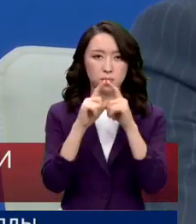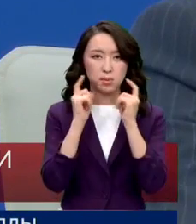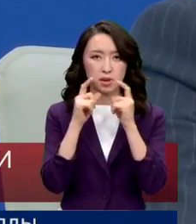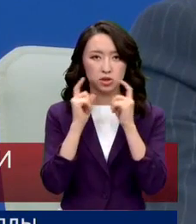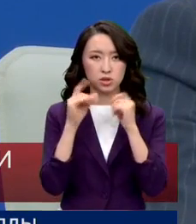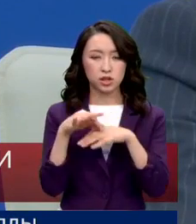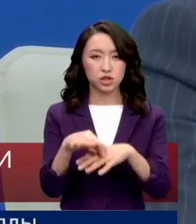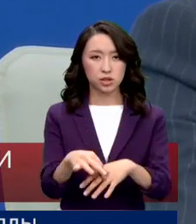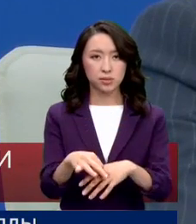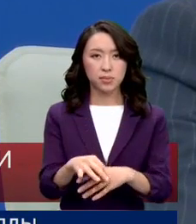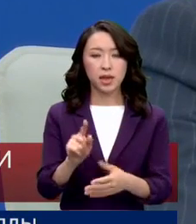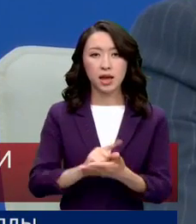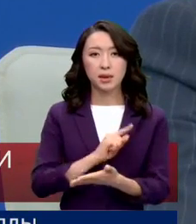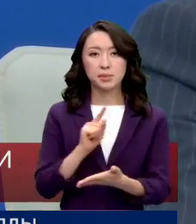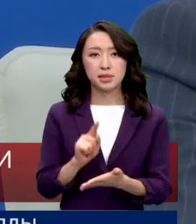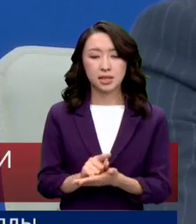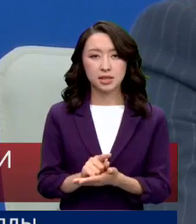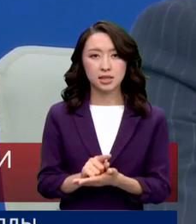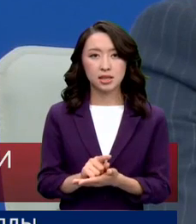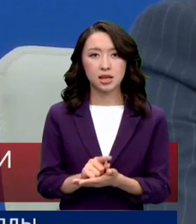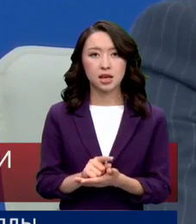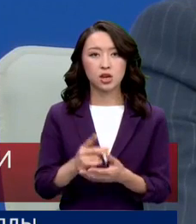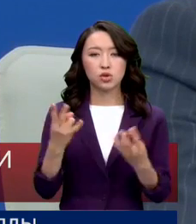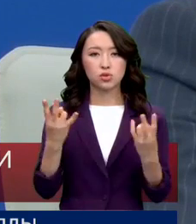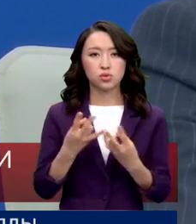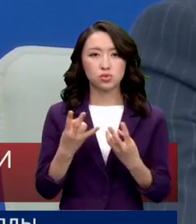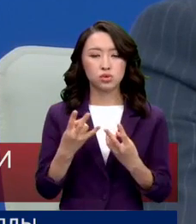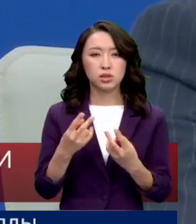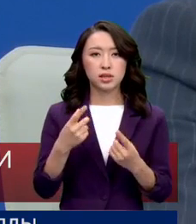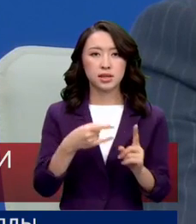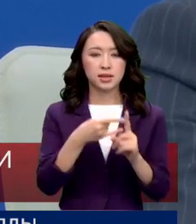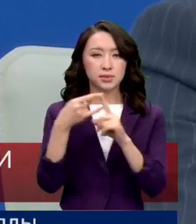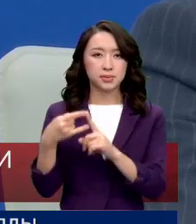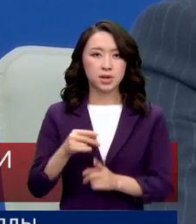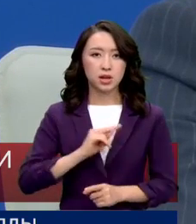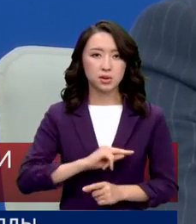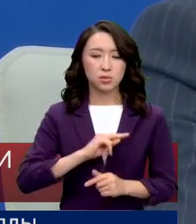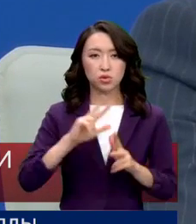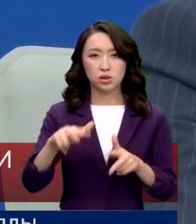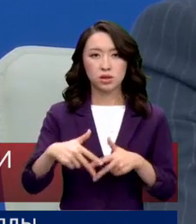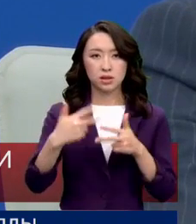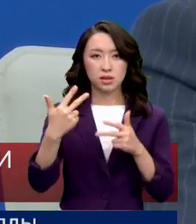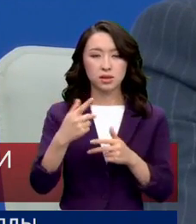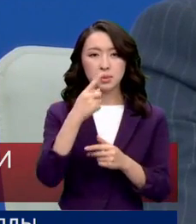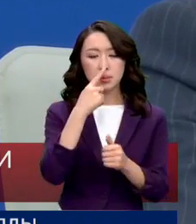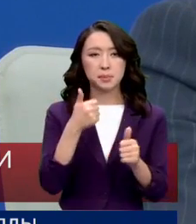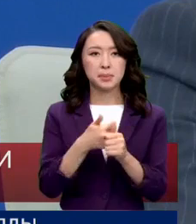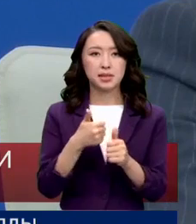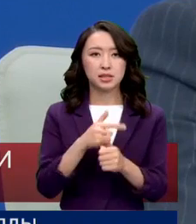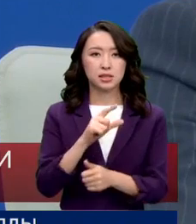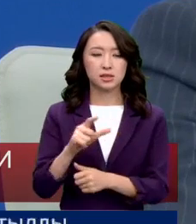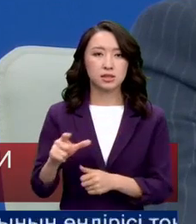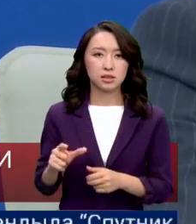масок. В обязательном порядке рекомендуется перевод на дистанционную форму работы близких контактных лиц